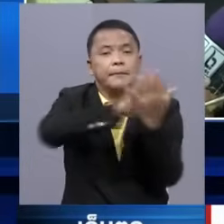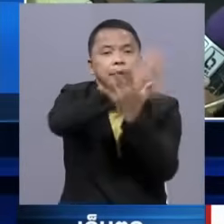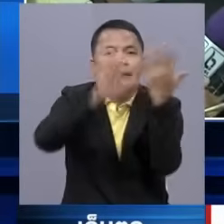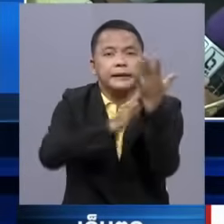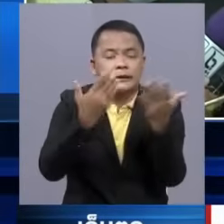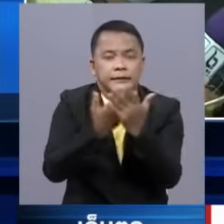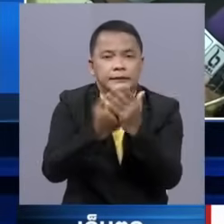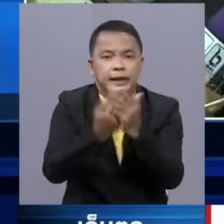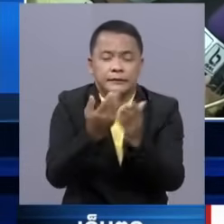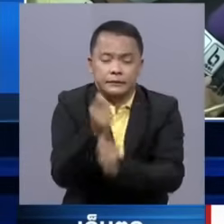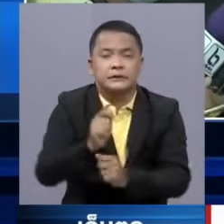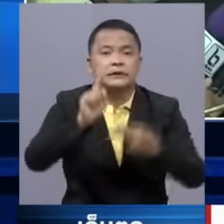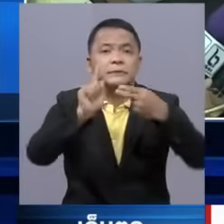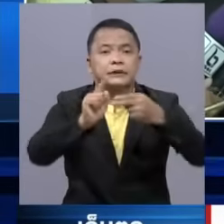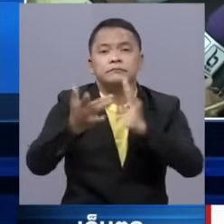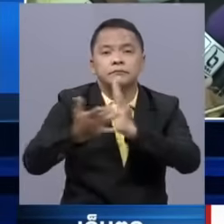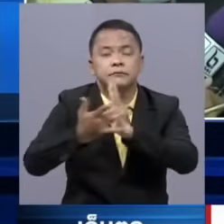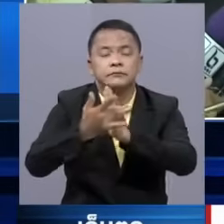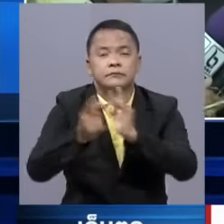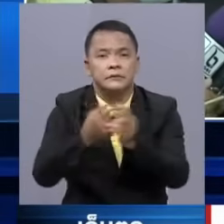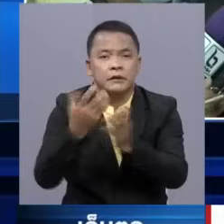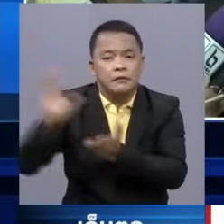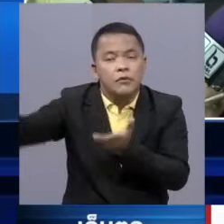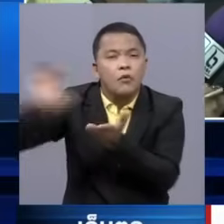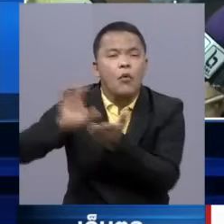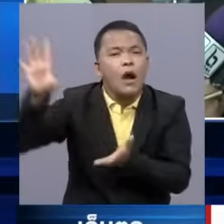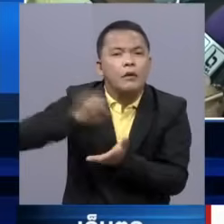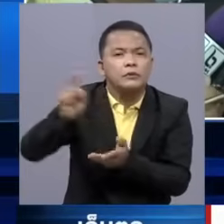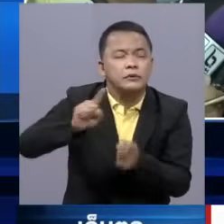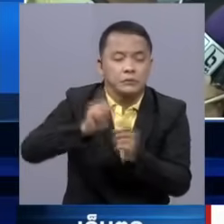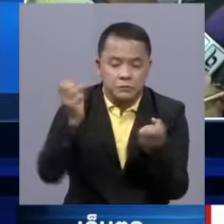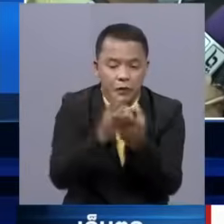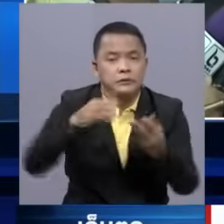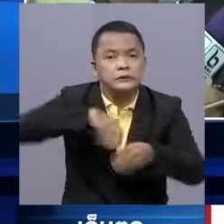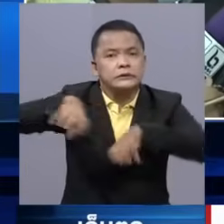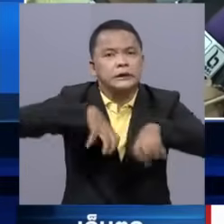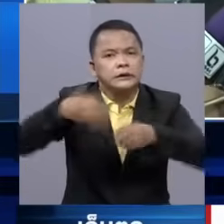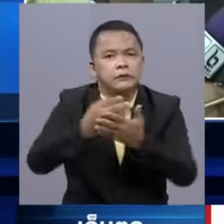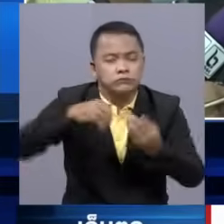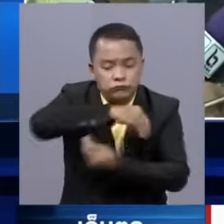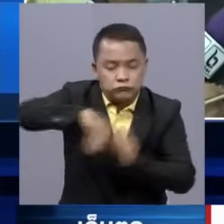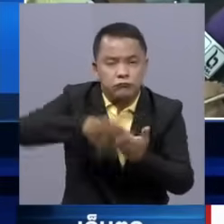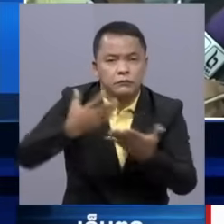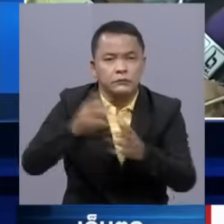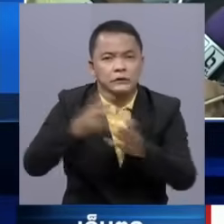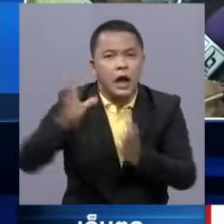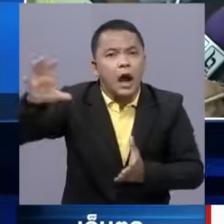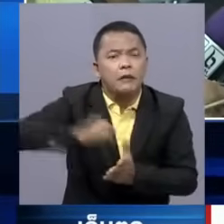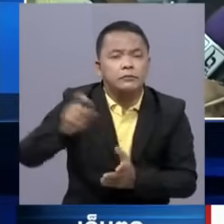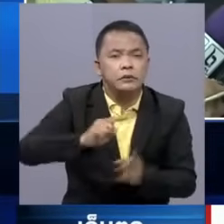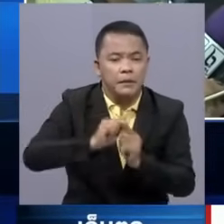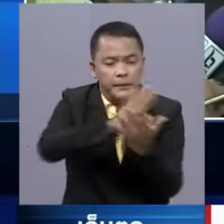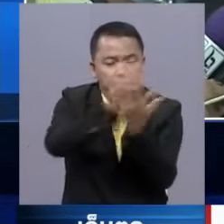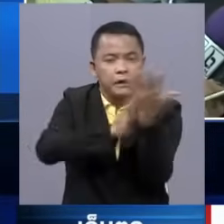แจกเงินดิจิทัล 10,000บาทเนี่ยจะนำงบประมาณมาจากไหนกระทบการบริหารหรือไม่และจะหารายได้เข้า